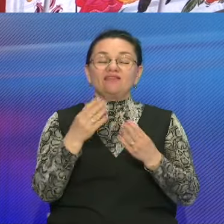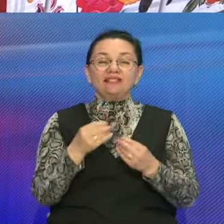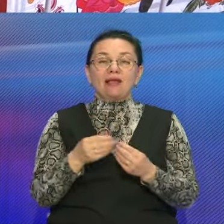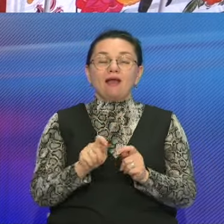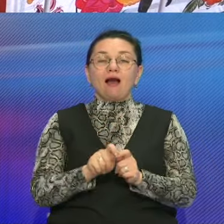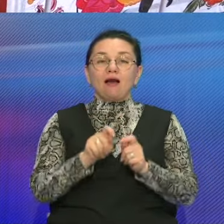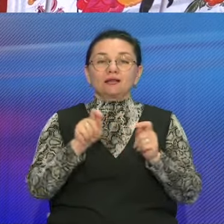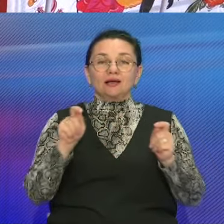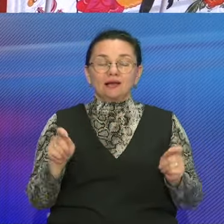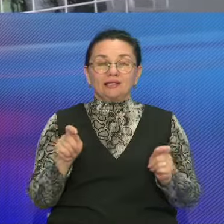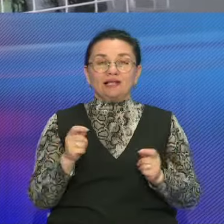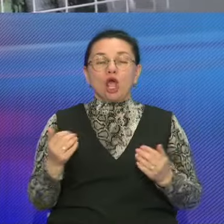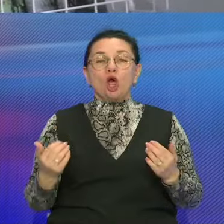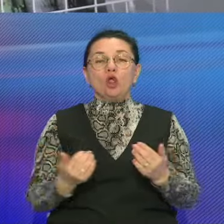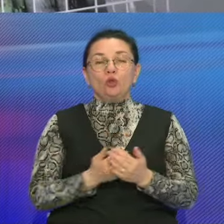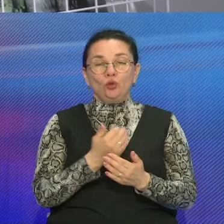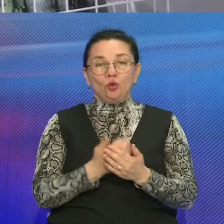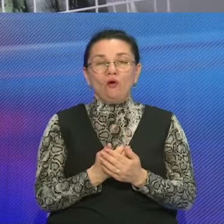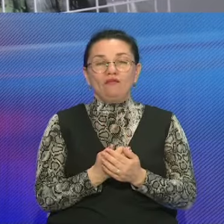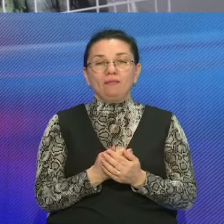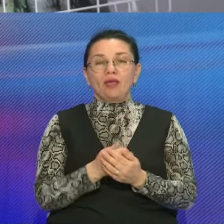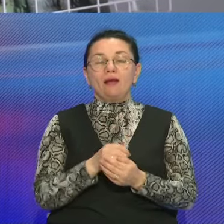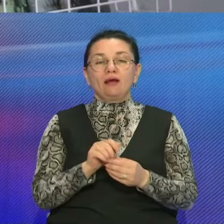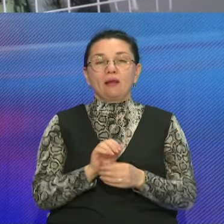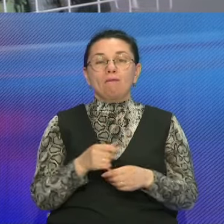центра пополнилась новыми и каштовными выданиями.